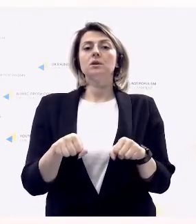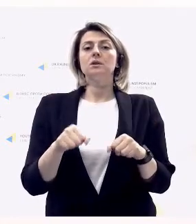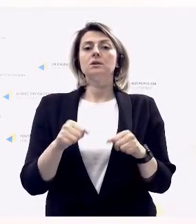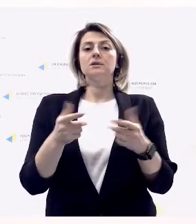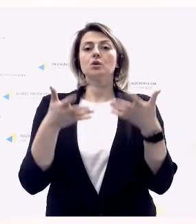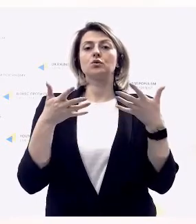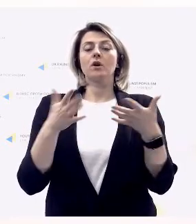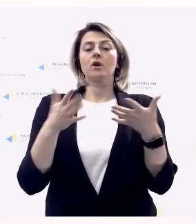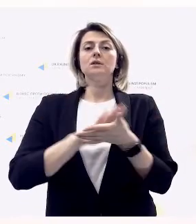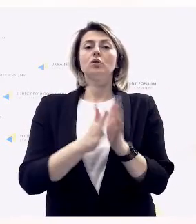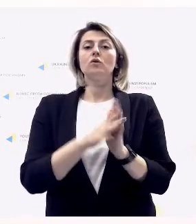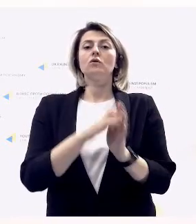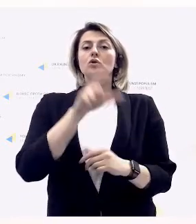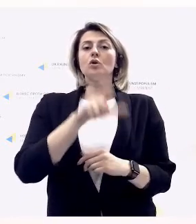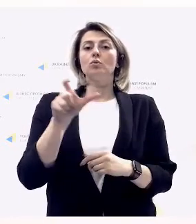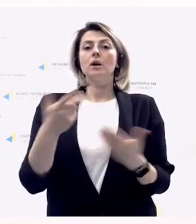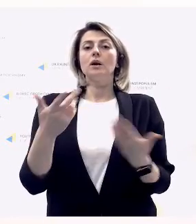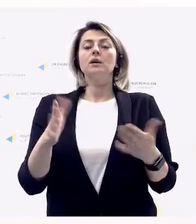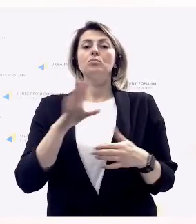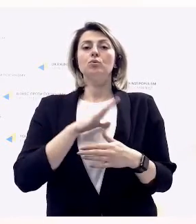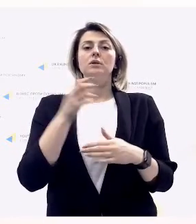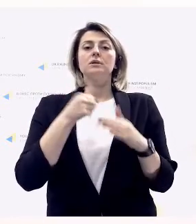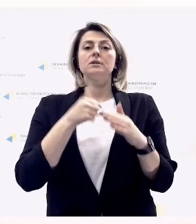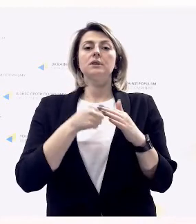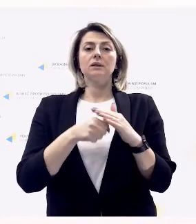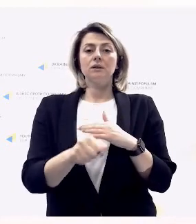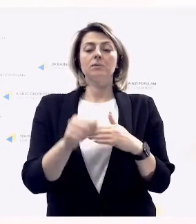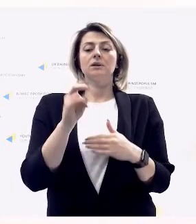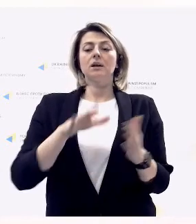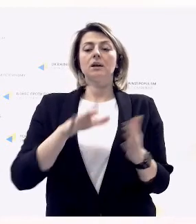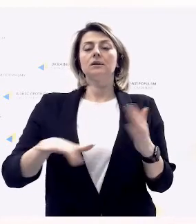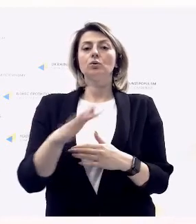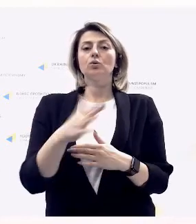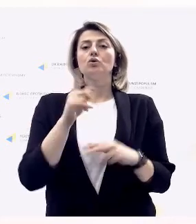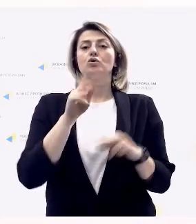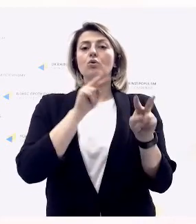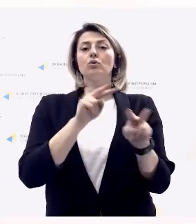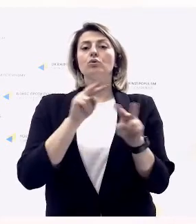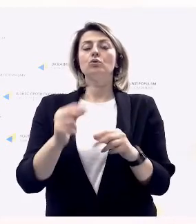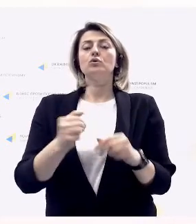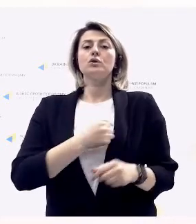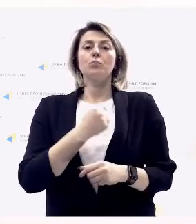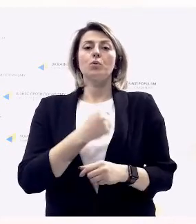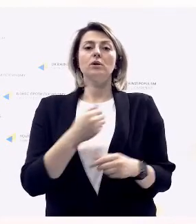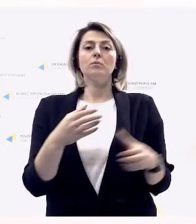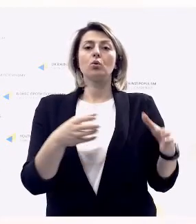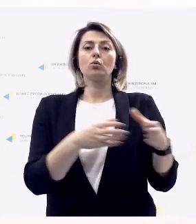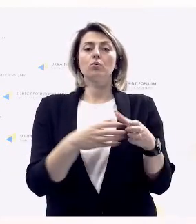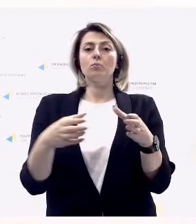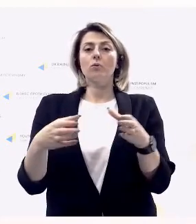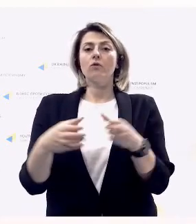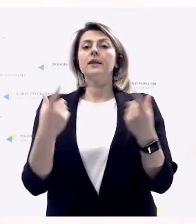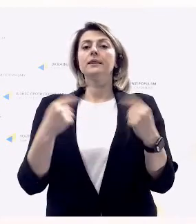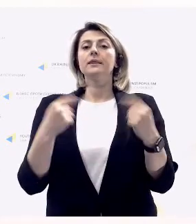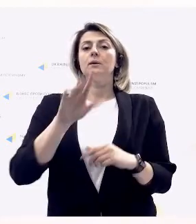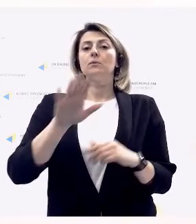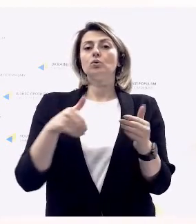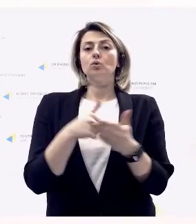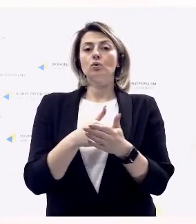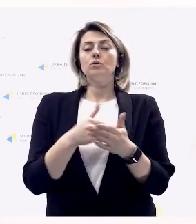становище людей, які були затримані на території, що контролюється збройними угрупованнями, де їм і